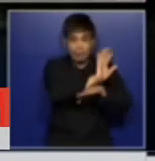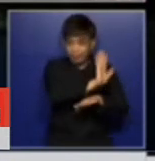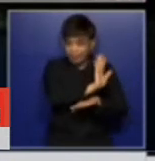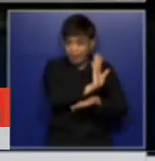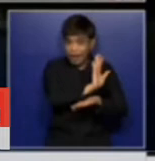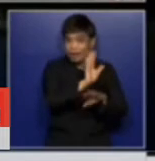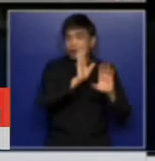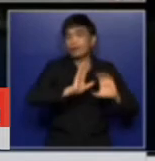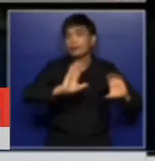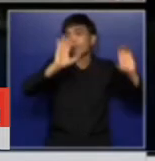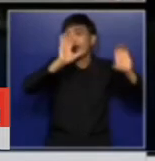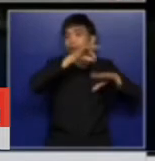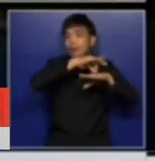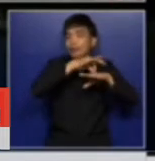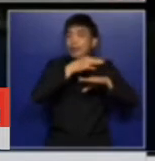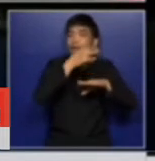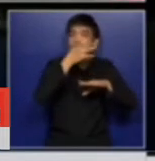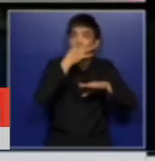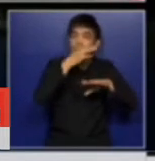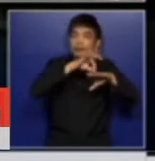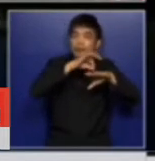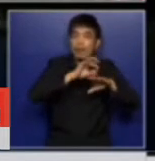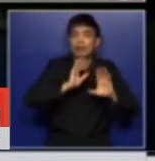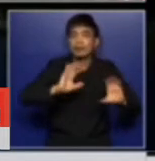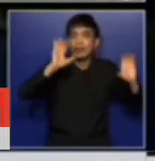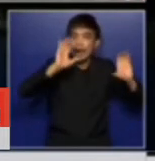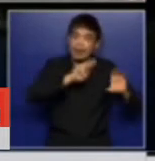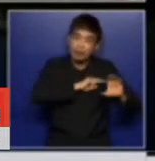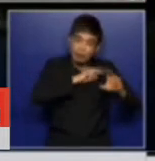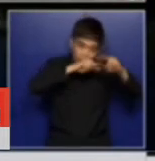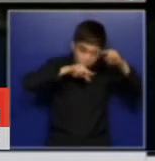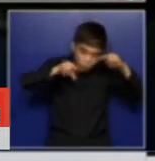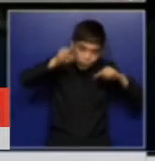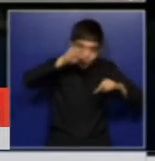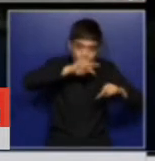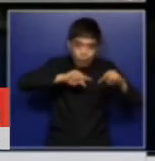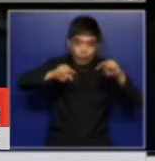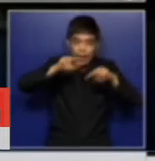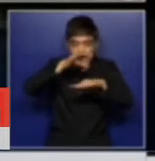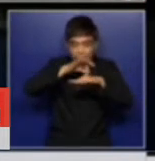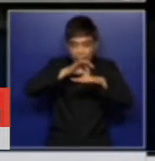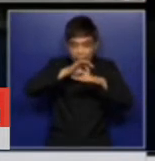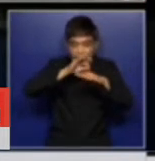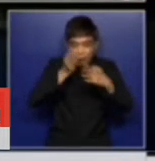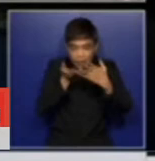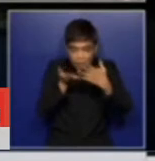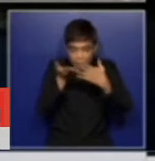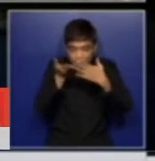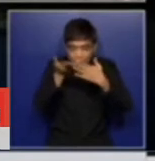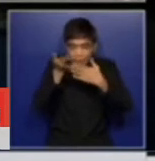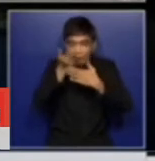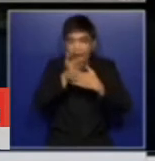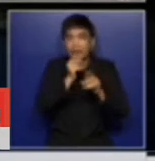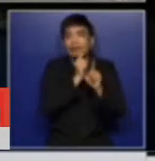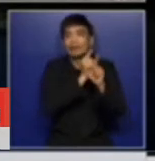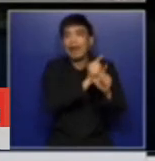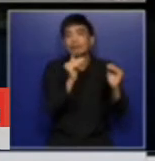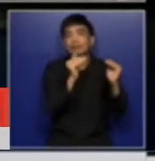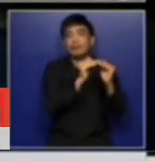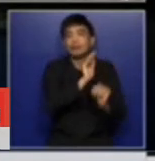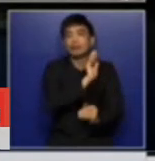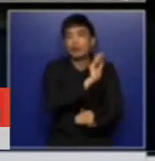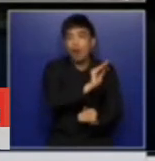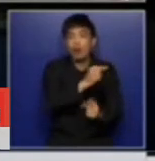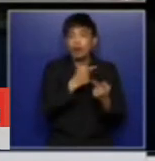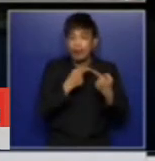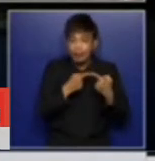ราชการนะครับรับใช้แผ่นดินมีความเจริญก้าวหน้าแล้วก็มีสิทธิผมกำลังเพียงจะพูดนะ